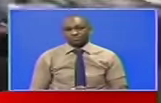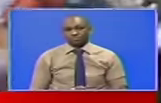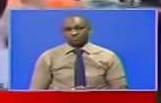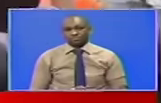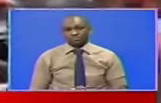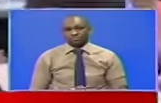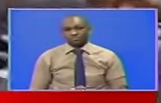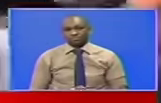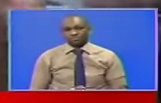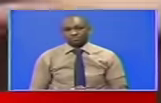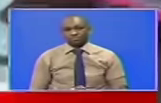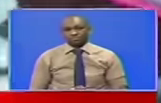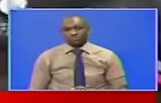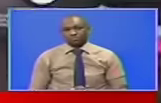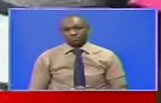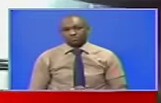baba